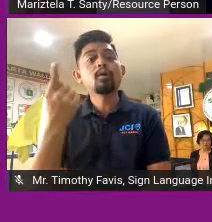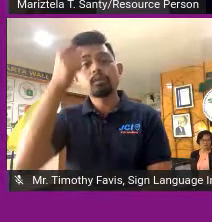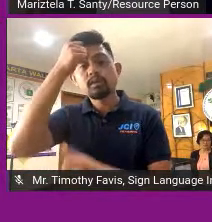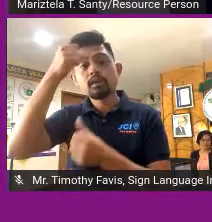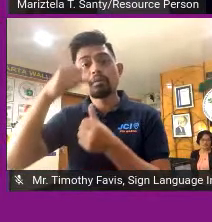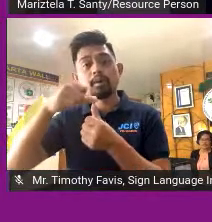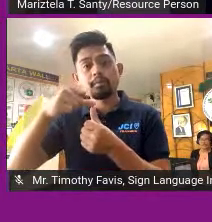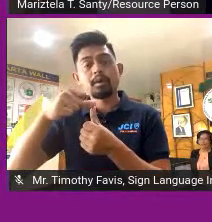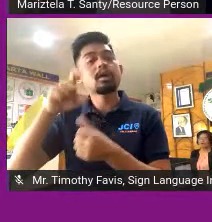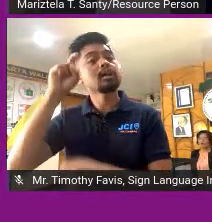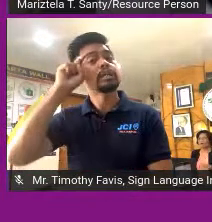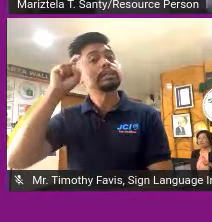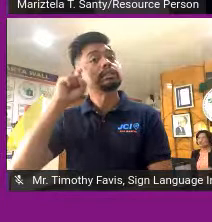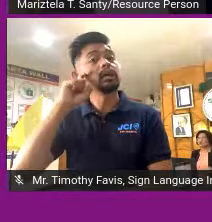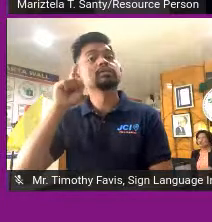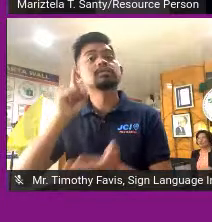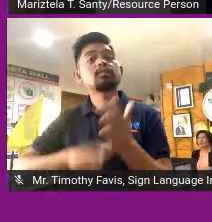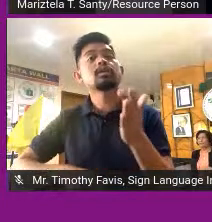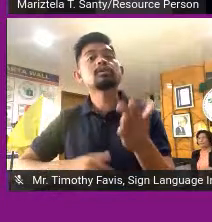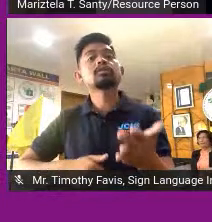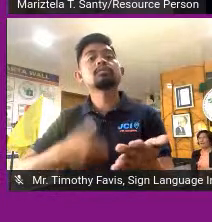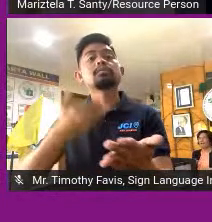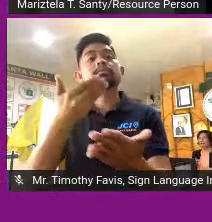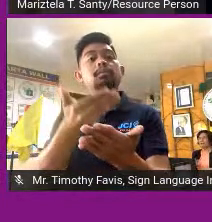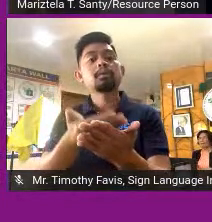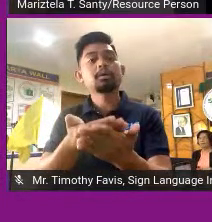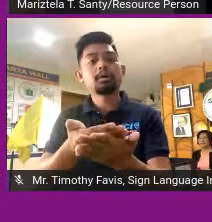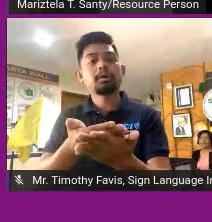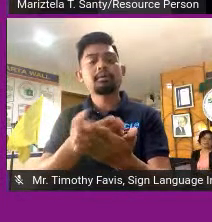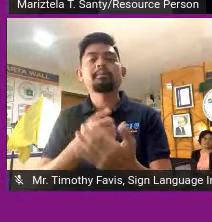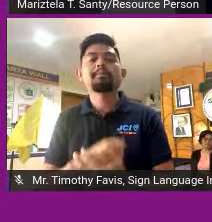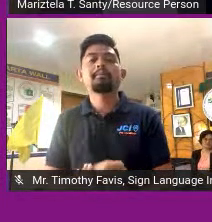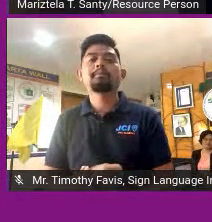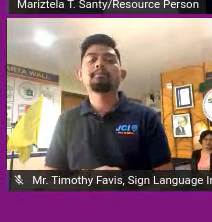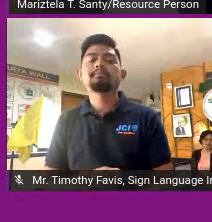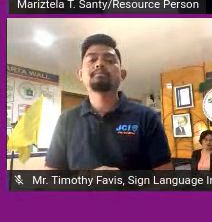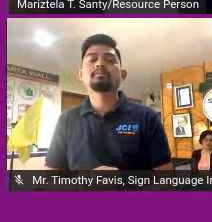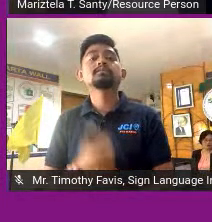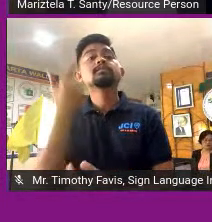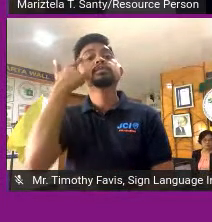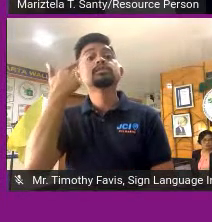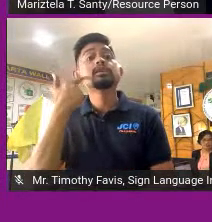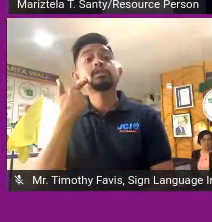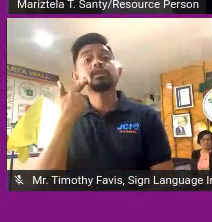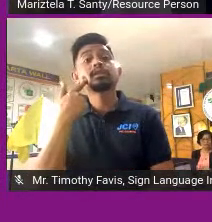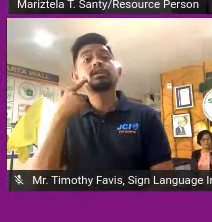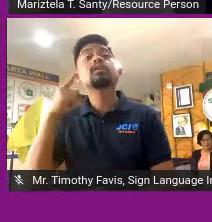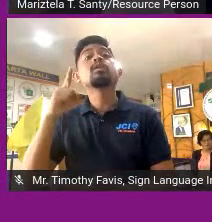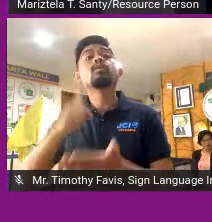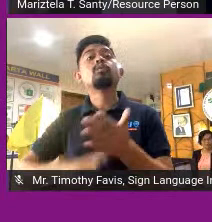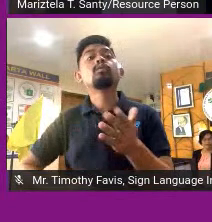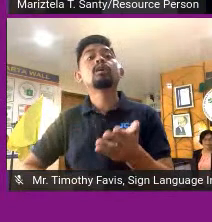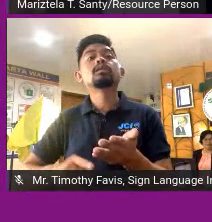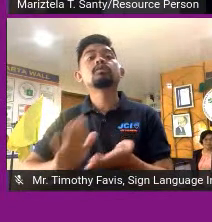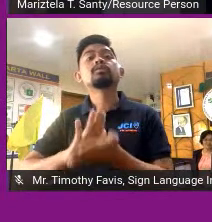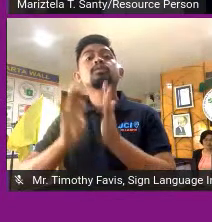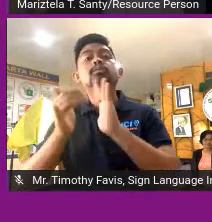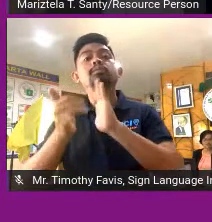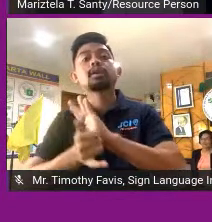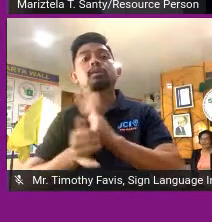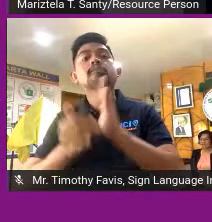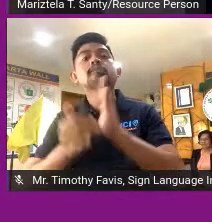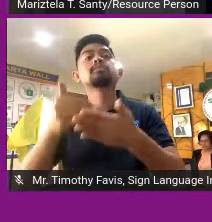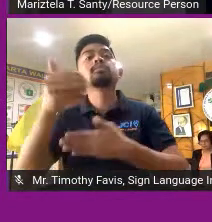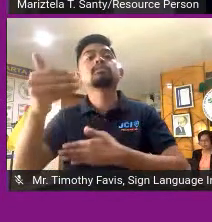given at birth. Kung gusto niyo po yan, may mga separate trainings po for Soji. Kasi medyo mahaba-haba din